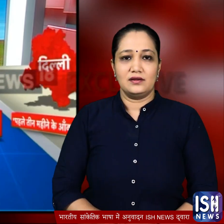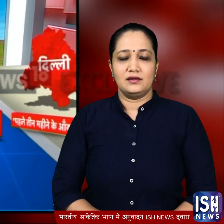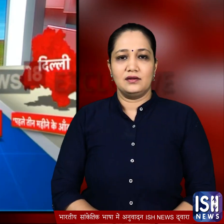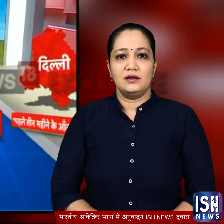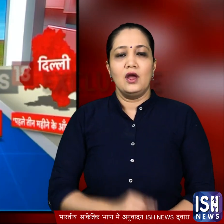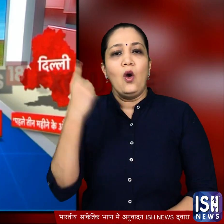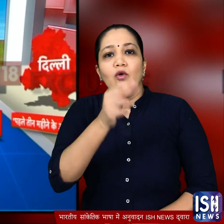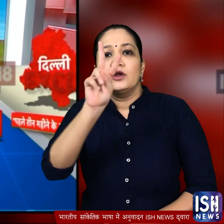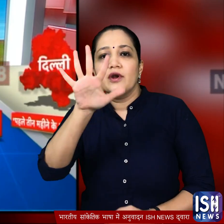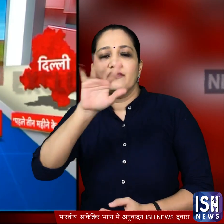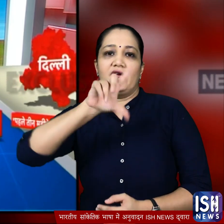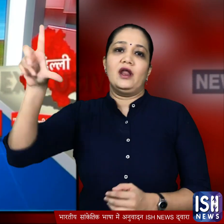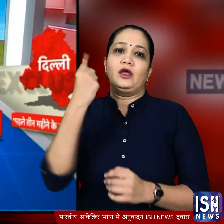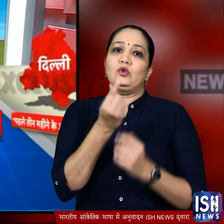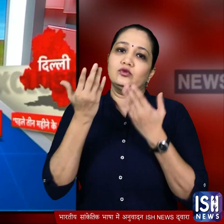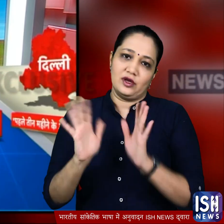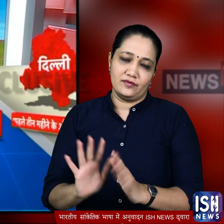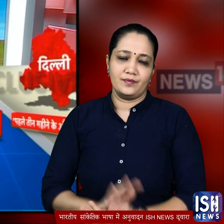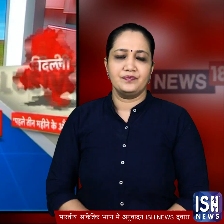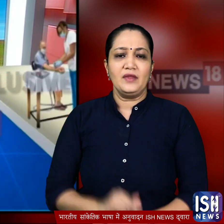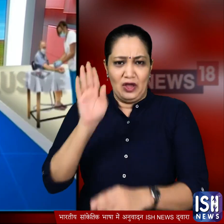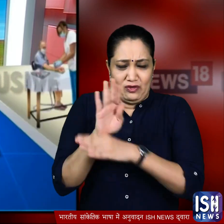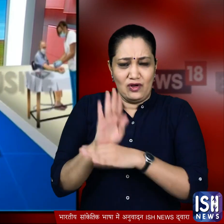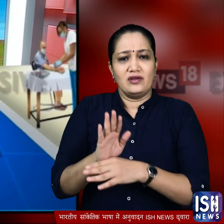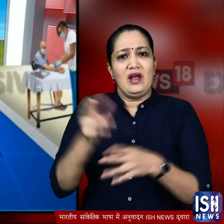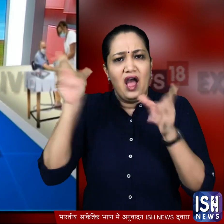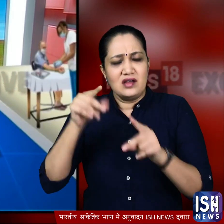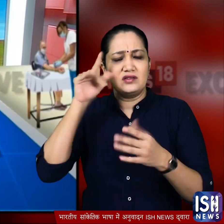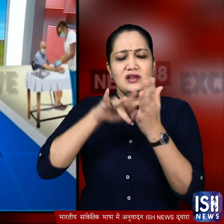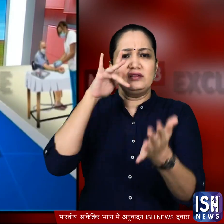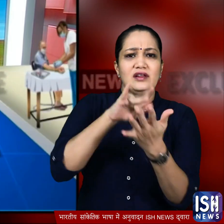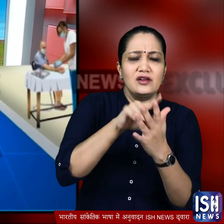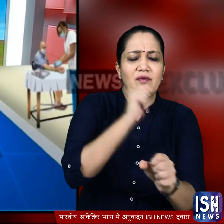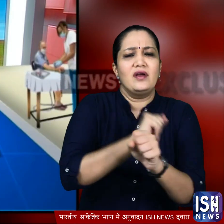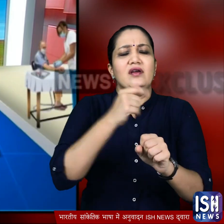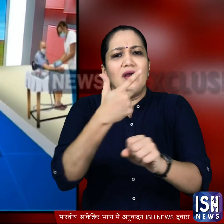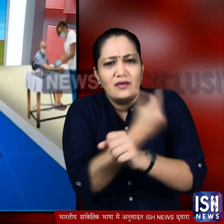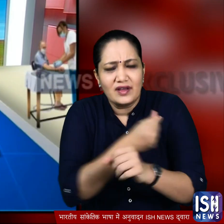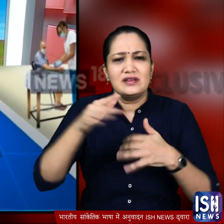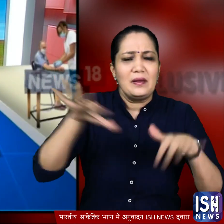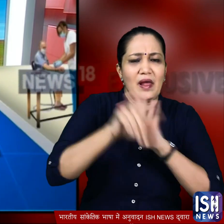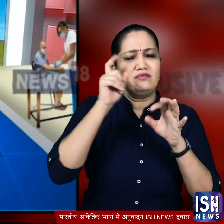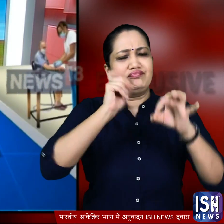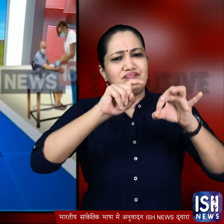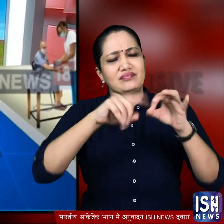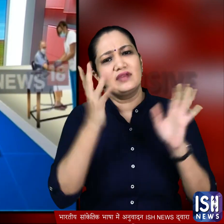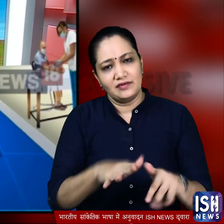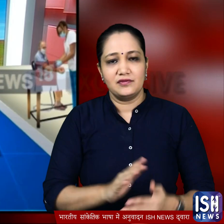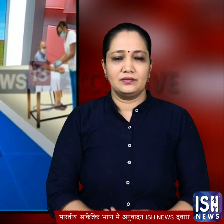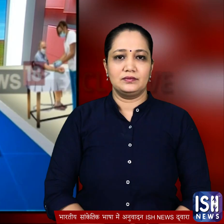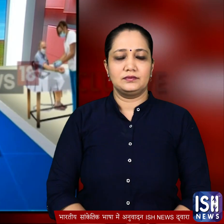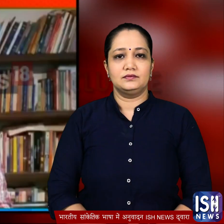जिनमें केवल 25 लाख डोज का इस्तेमाल किया गया। हालांकि कांग्रेस ने एक बार फिर केंद्र सरकार की टीकाकरण की नीति पर सवाल खड़े कर दिए।